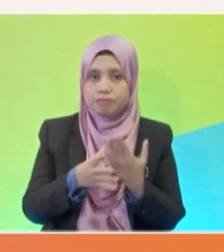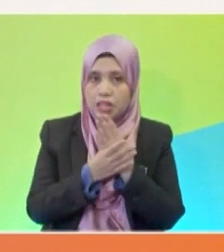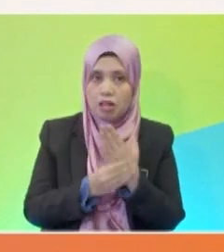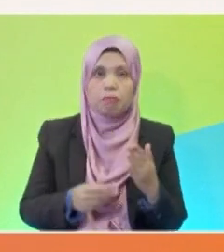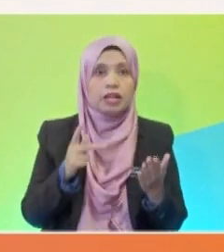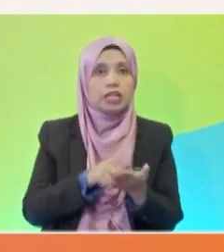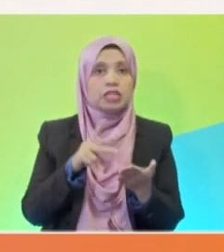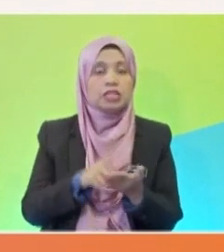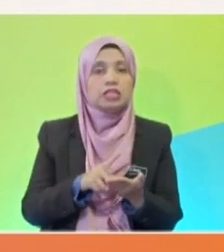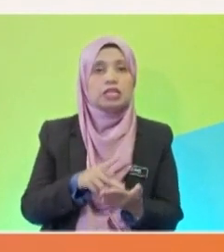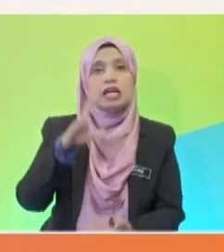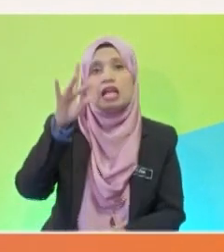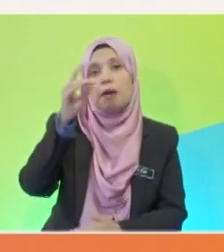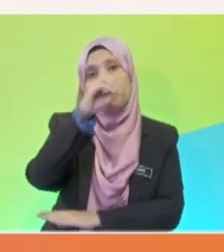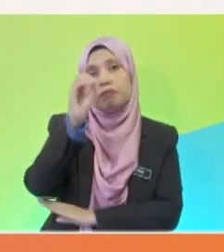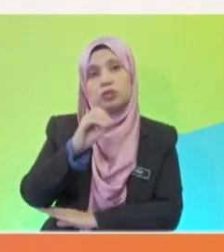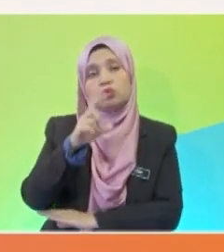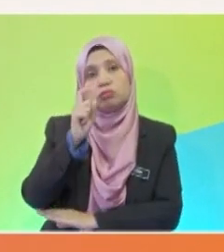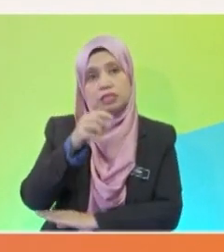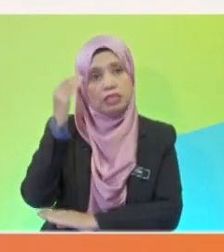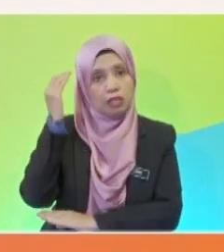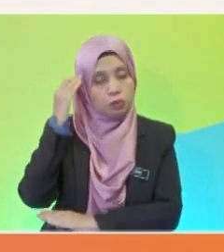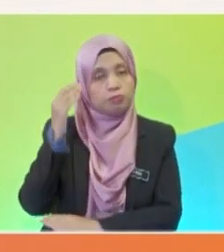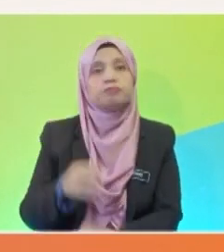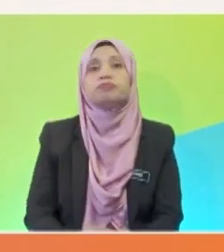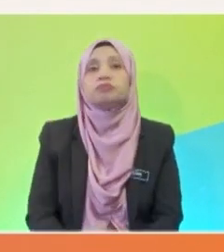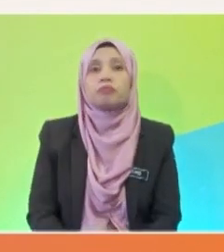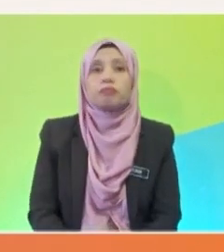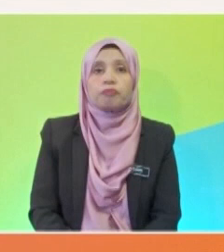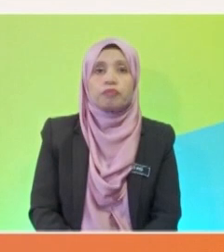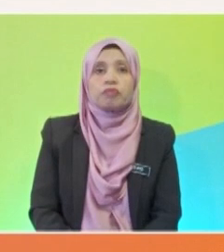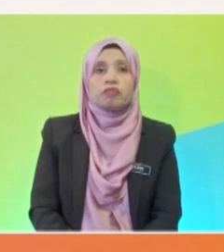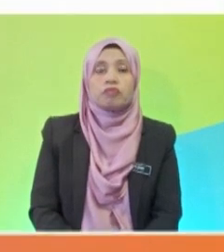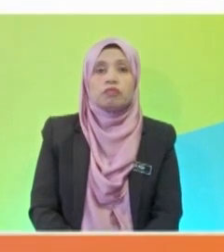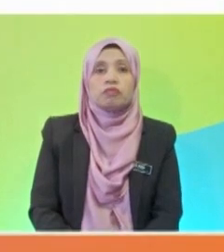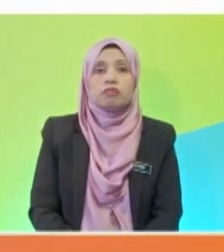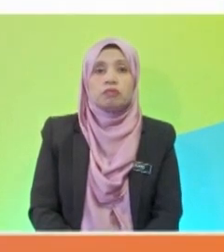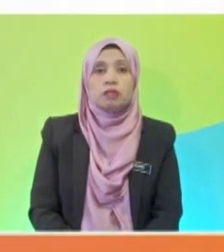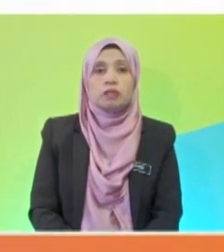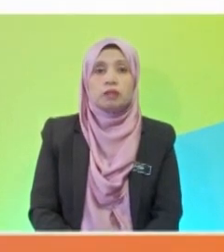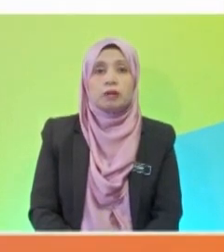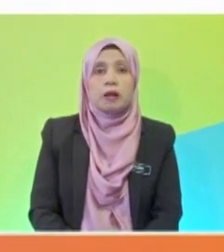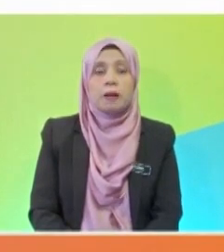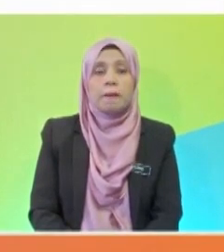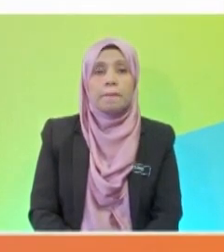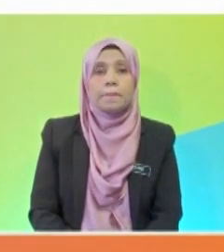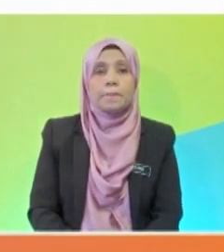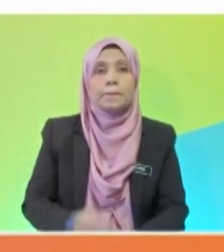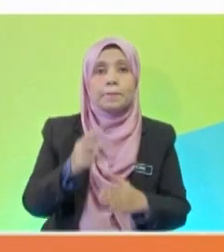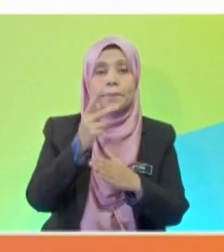8% darab dengan ambilan, awak dah kena tahu. Kena cekap dah. Okey. Cikgu tunjuk di sini. Perkongsi